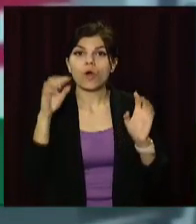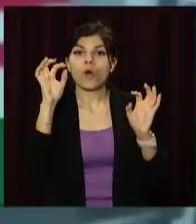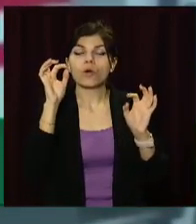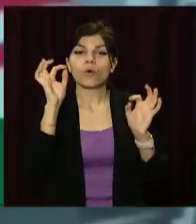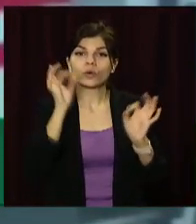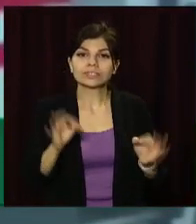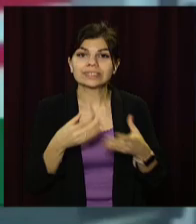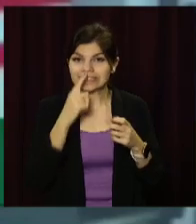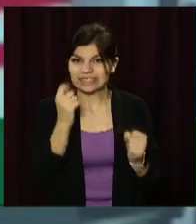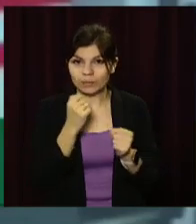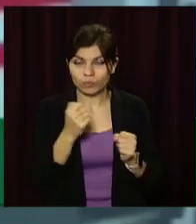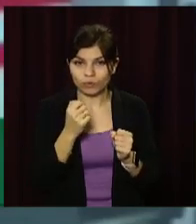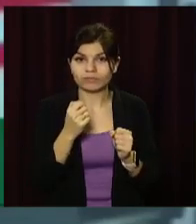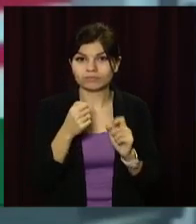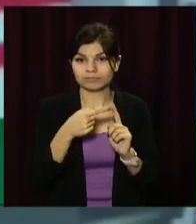осінньо-зимового періоду